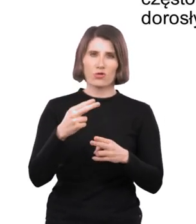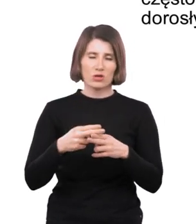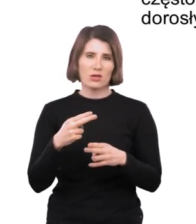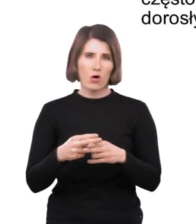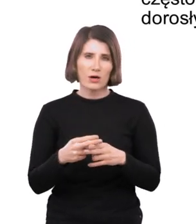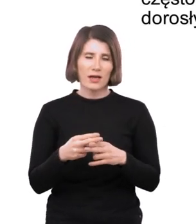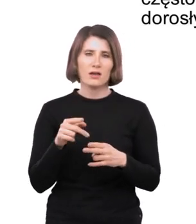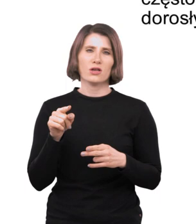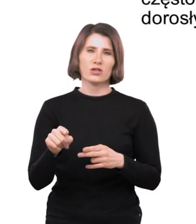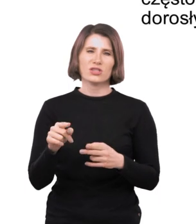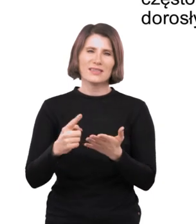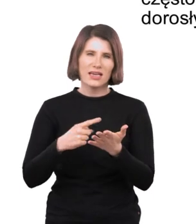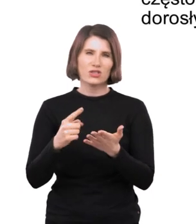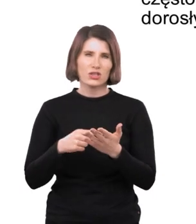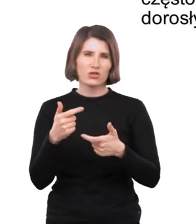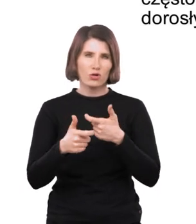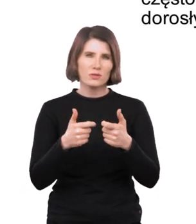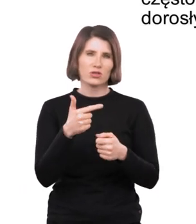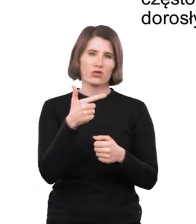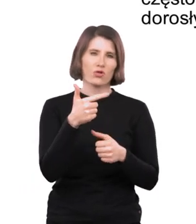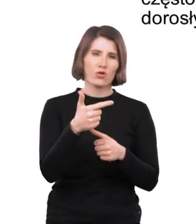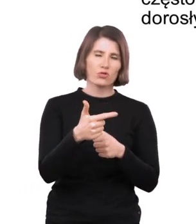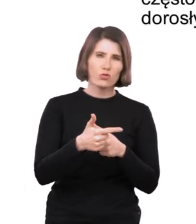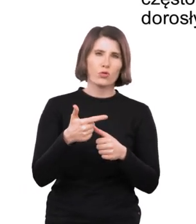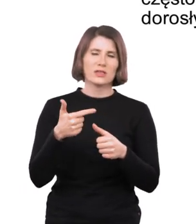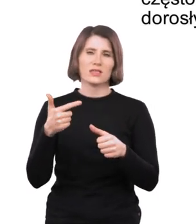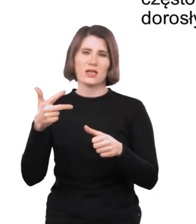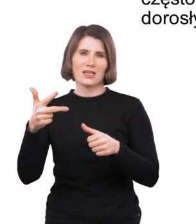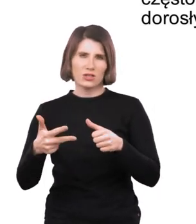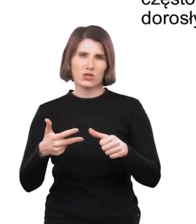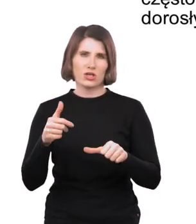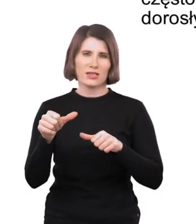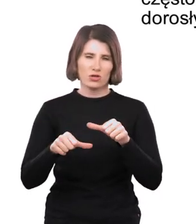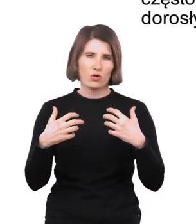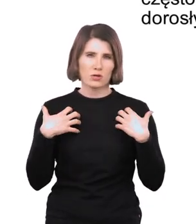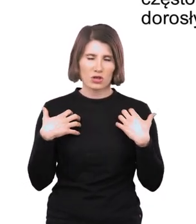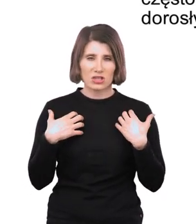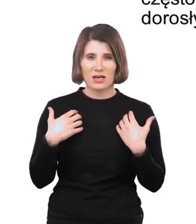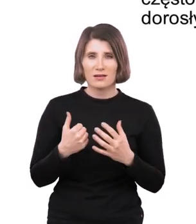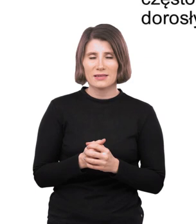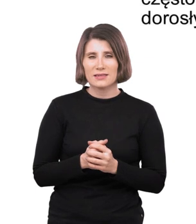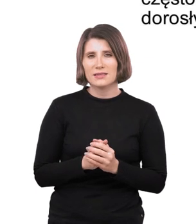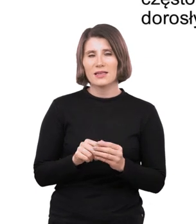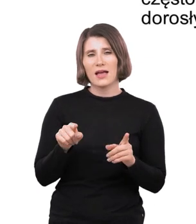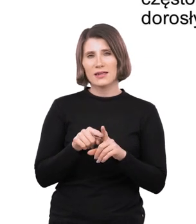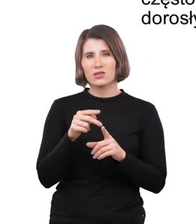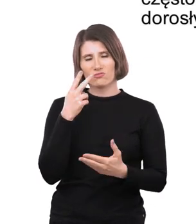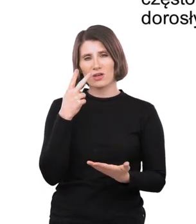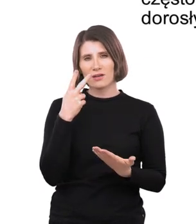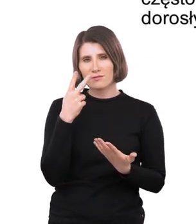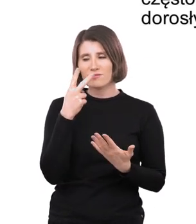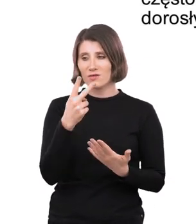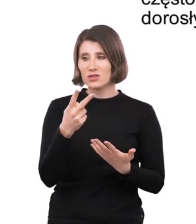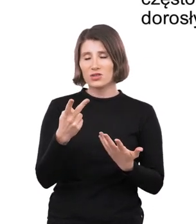pomiędzy drugim a trzecim rokiem życia, chociaż tak jak też Państwo widzą na slajdzie,